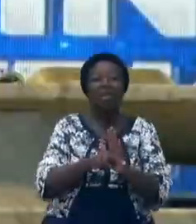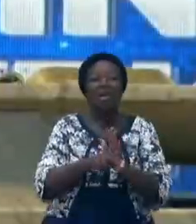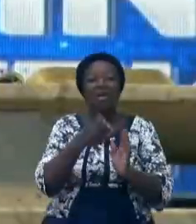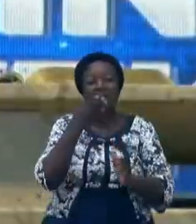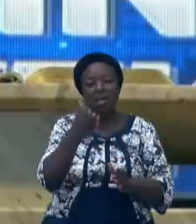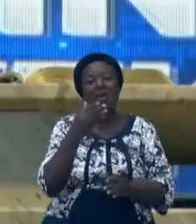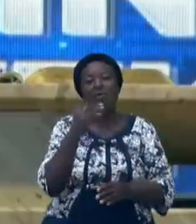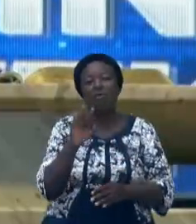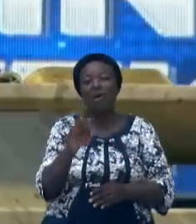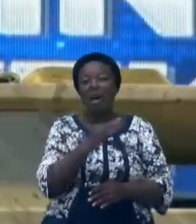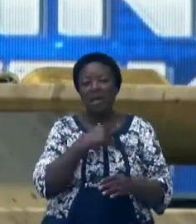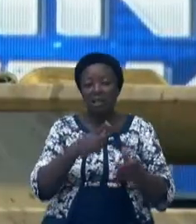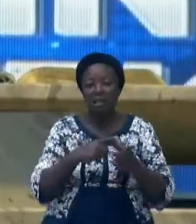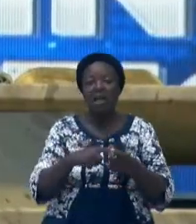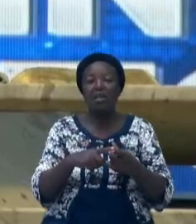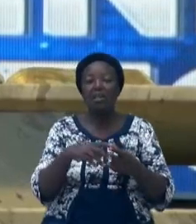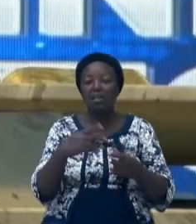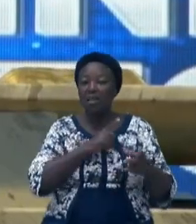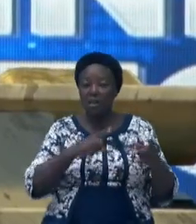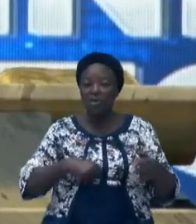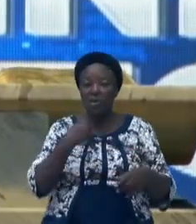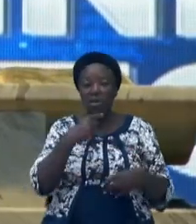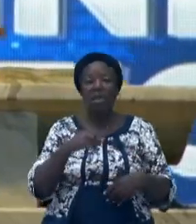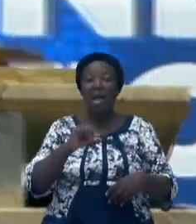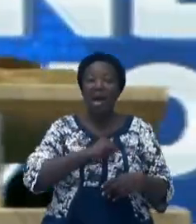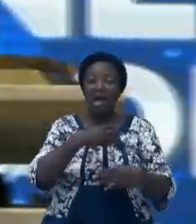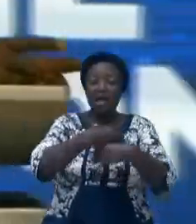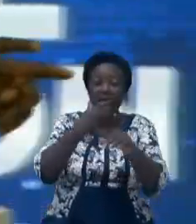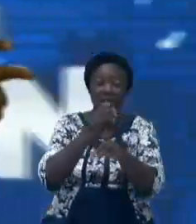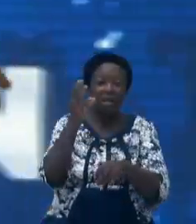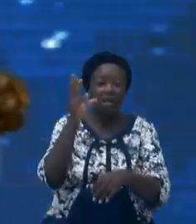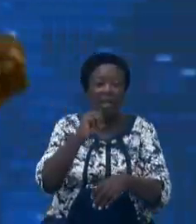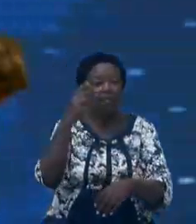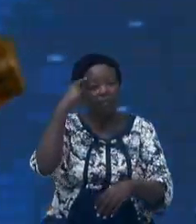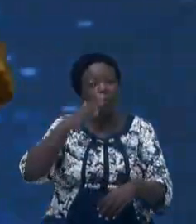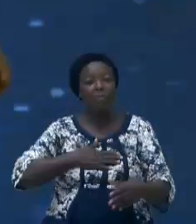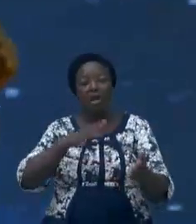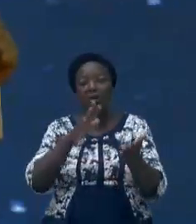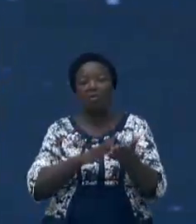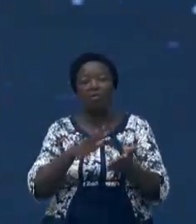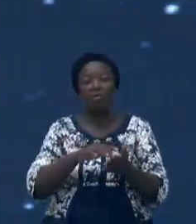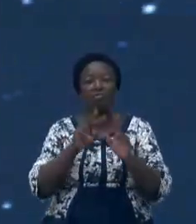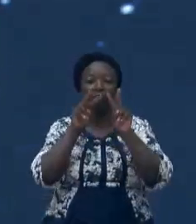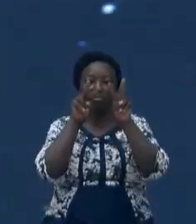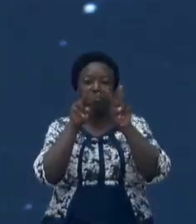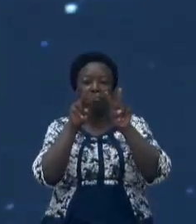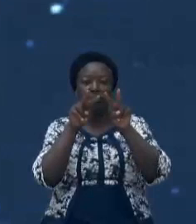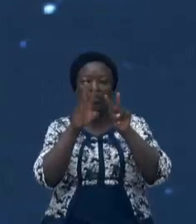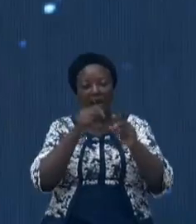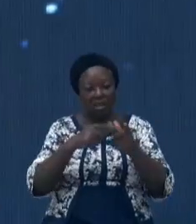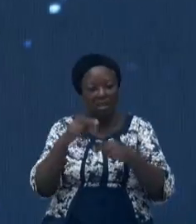je nous a crié et la terre appartient à dieu tout ce qu'elle renferme le cerdi je les ai créé